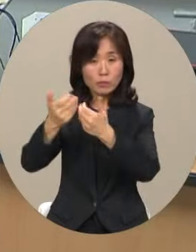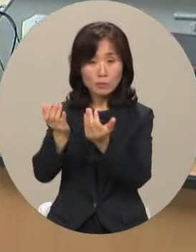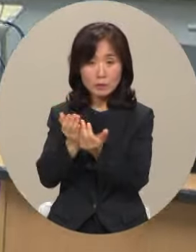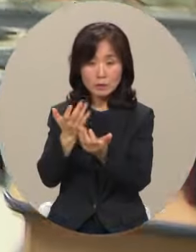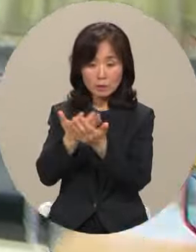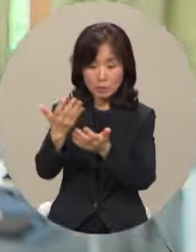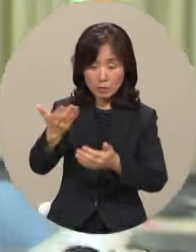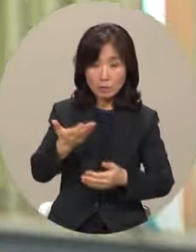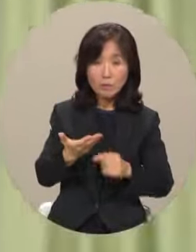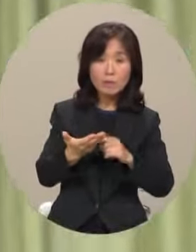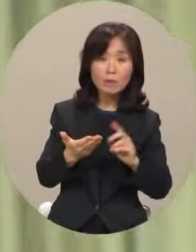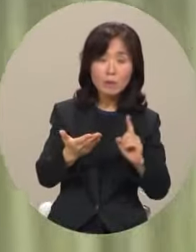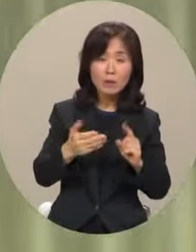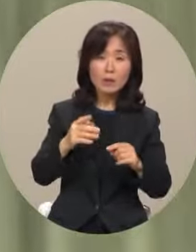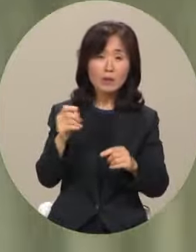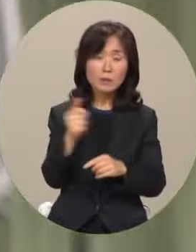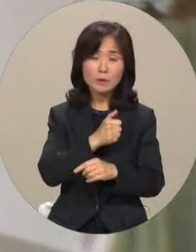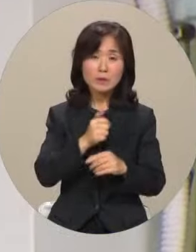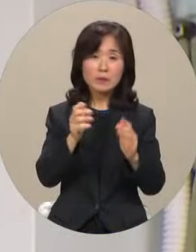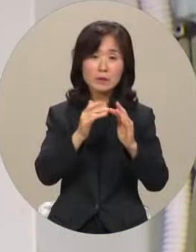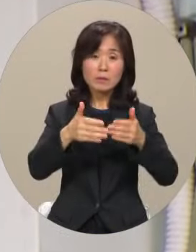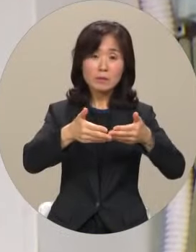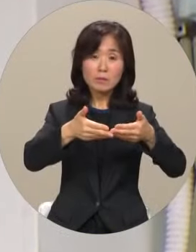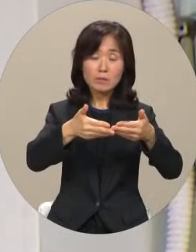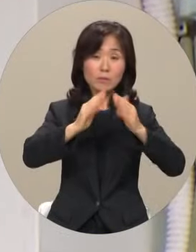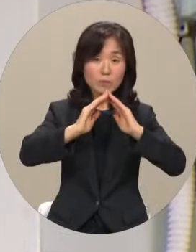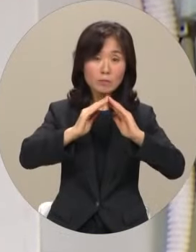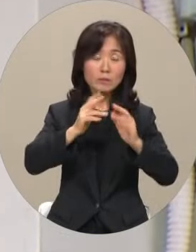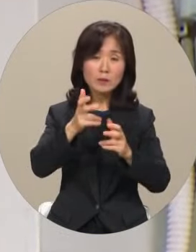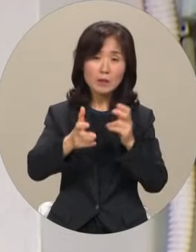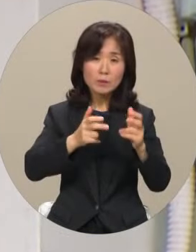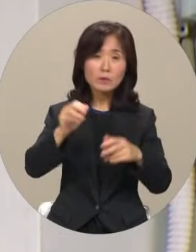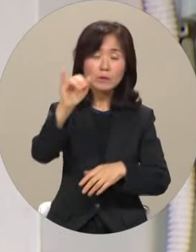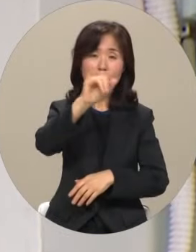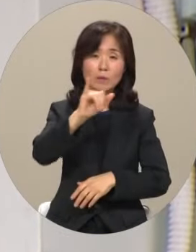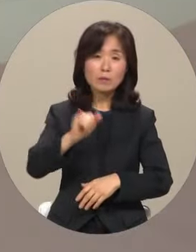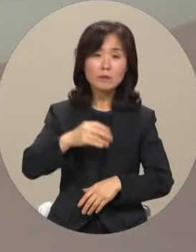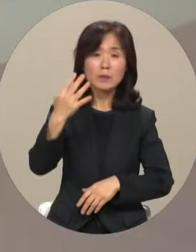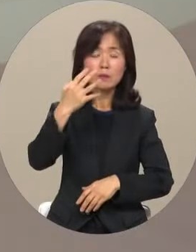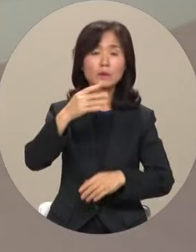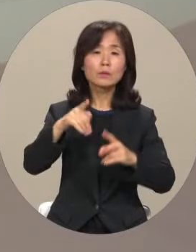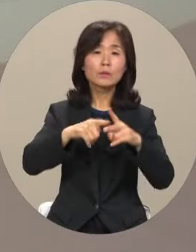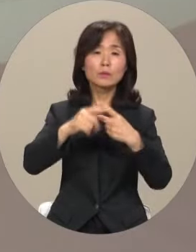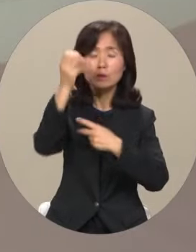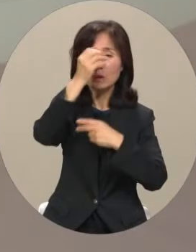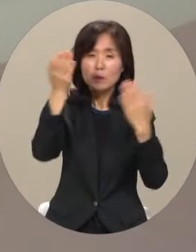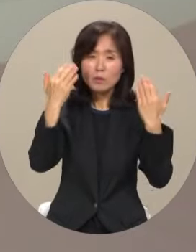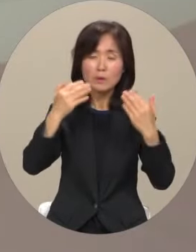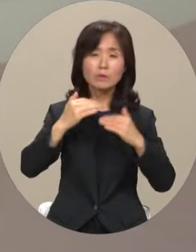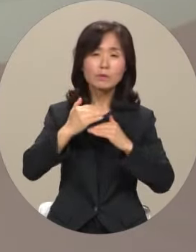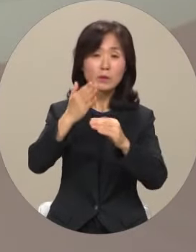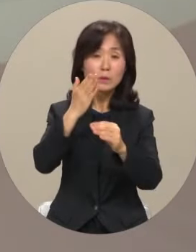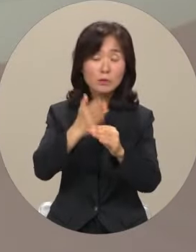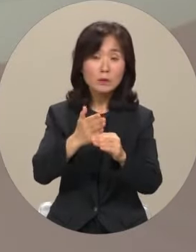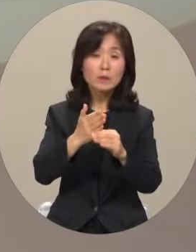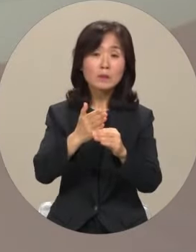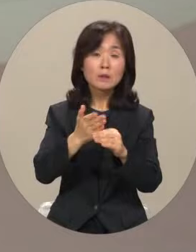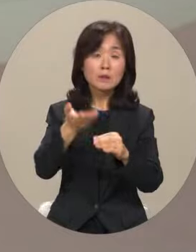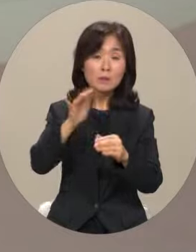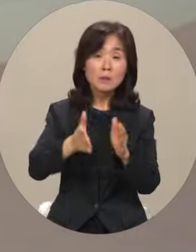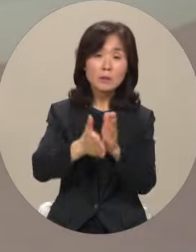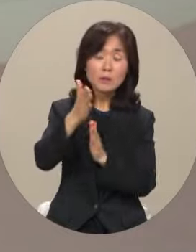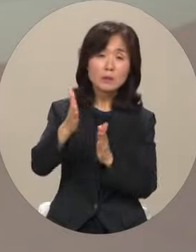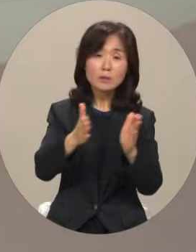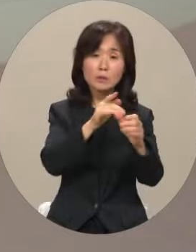따르면 초고속 인터넷망 구축 사업은 전국 4,000개 초중고등학교에 진행되는데 아직 시도 교육청별로